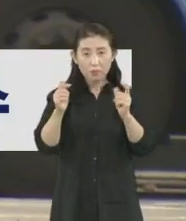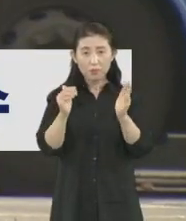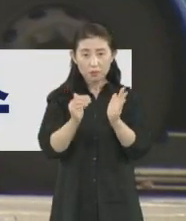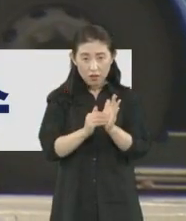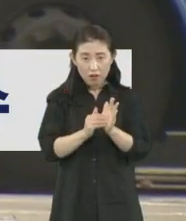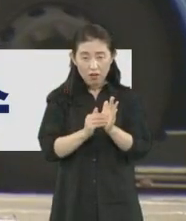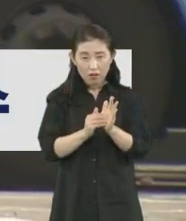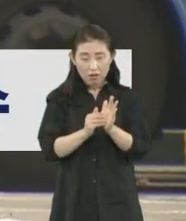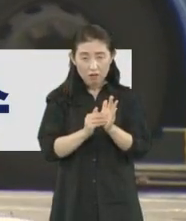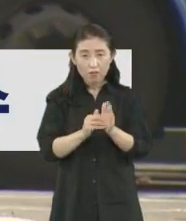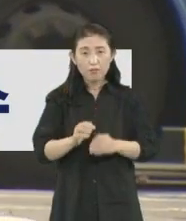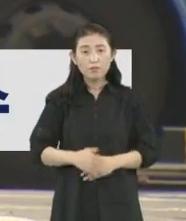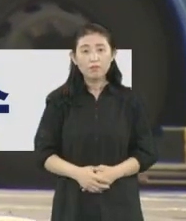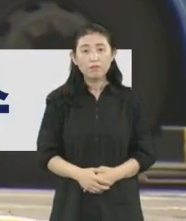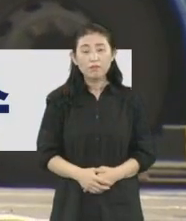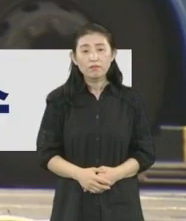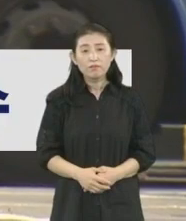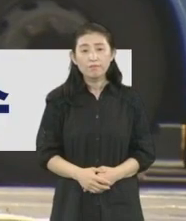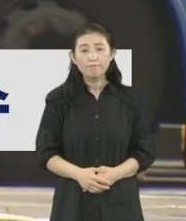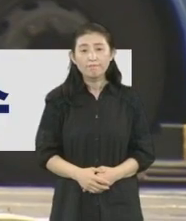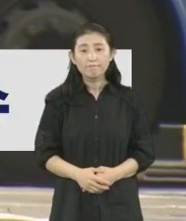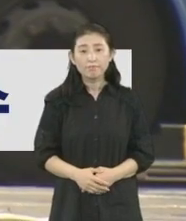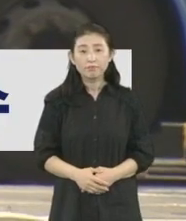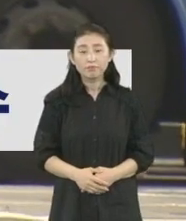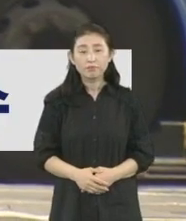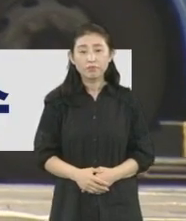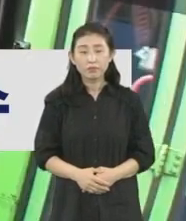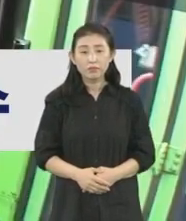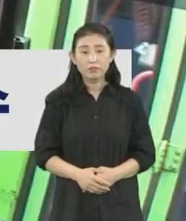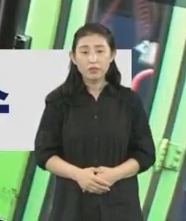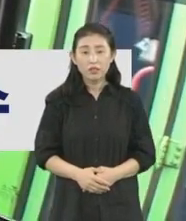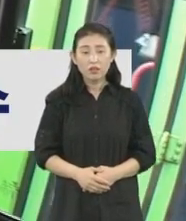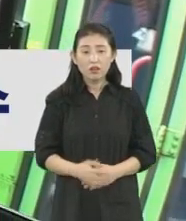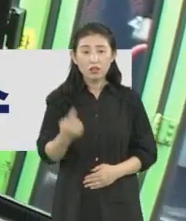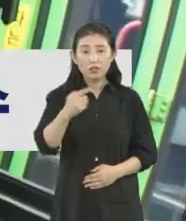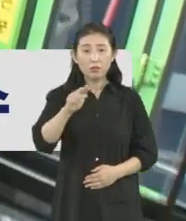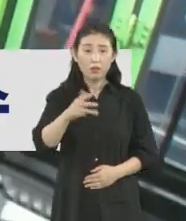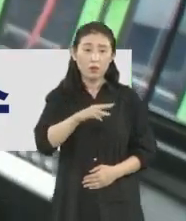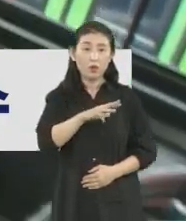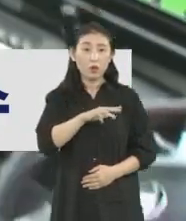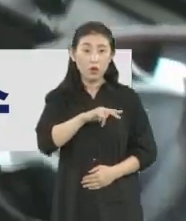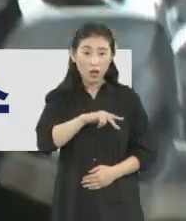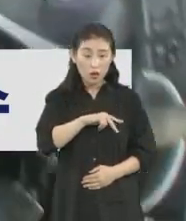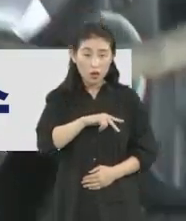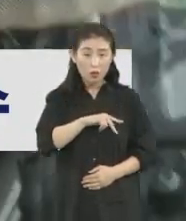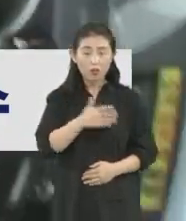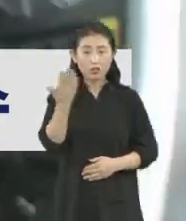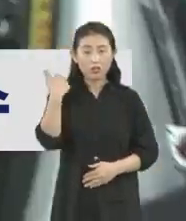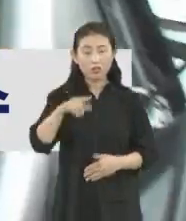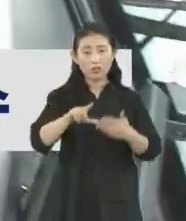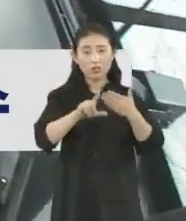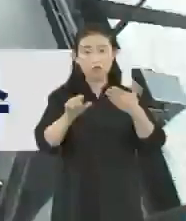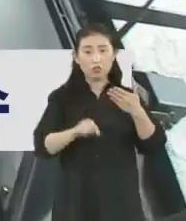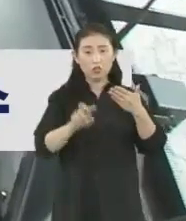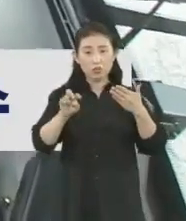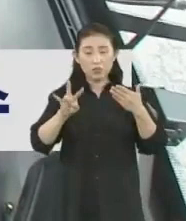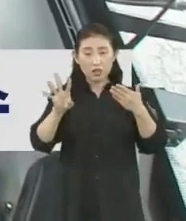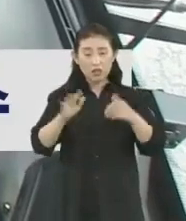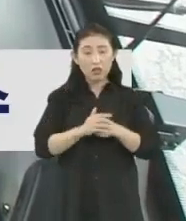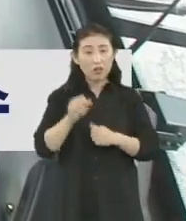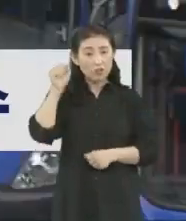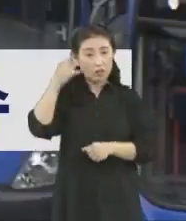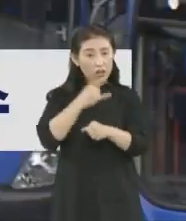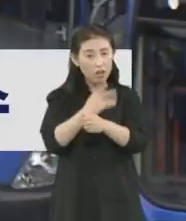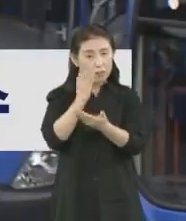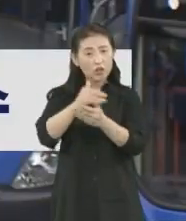강경 입장을 고수해 씁니다 노조 13개 집 5천 800명 조합은 지난 24일 쟁의행위 찬반